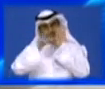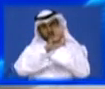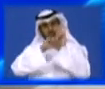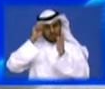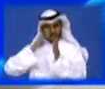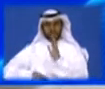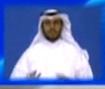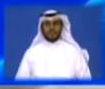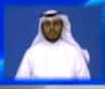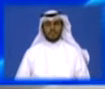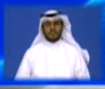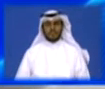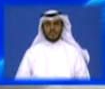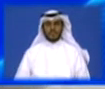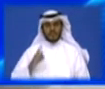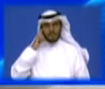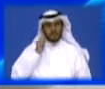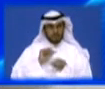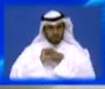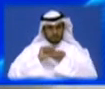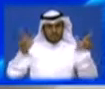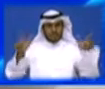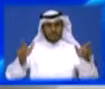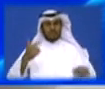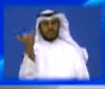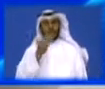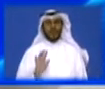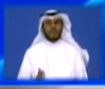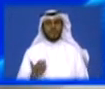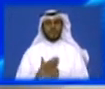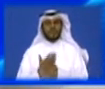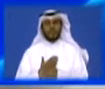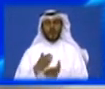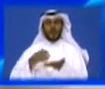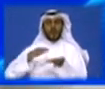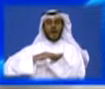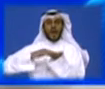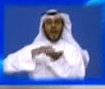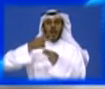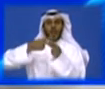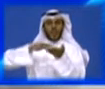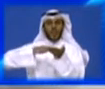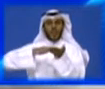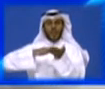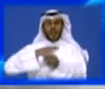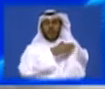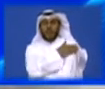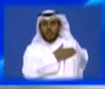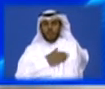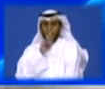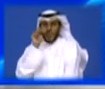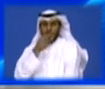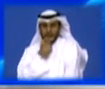الوزراء اليوم ان اطلاق هذا الشعار جاء بمناسبه تكريم المجتمع الدولي لحضره صاحب السمو وامير البلاد